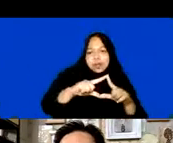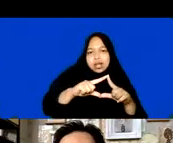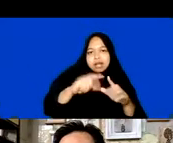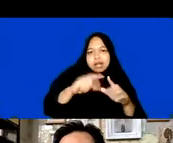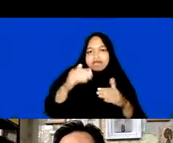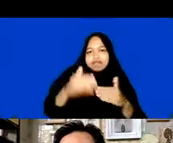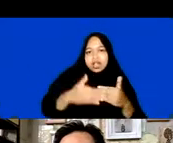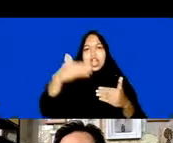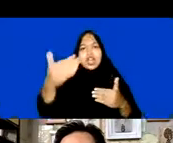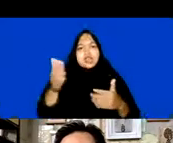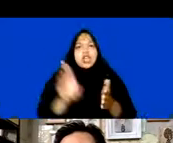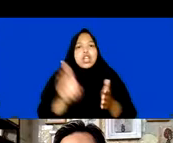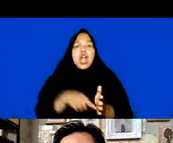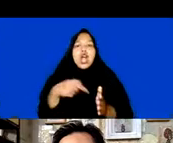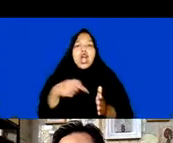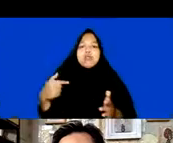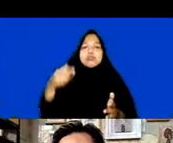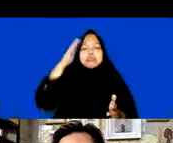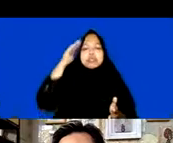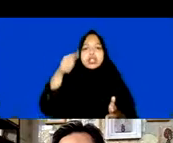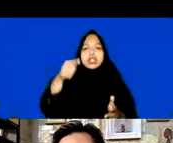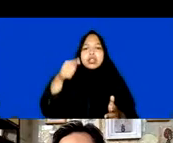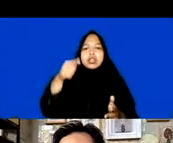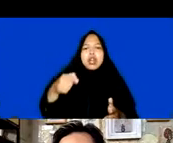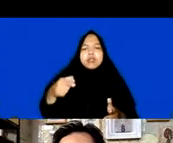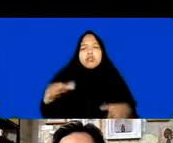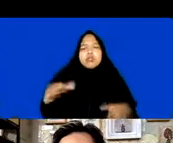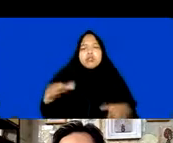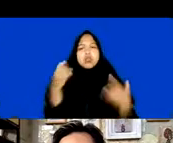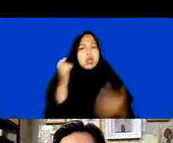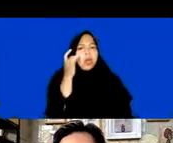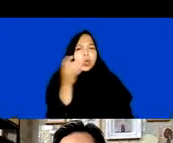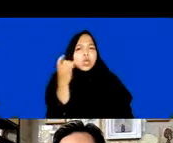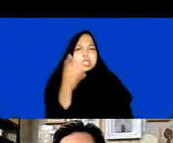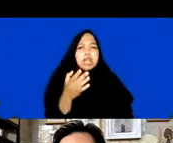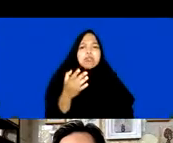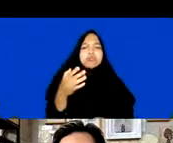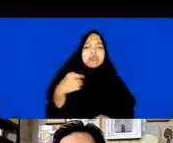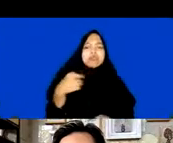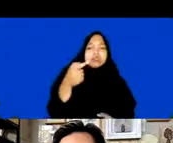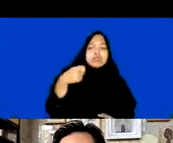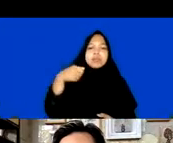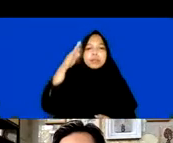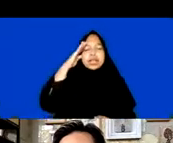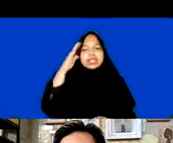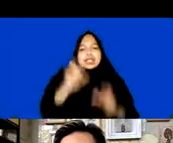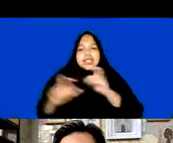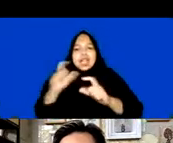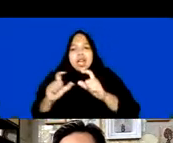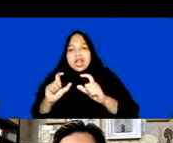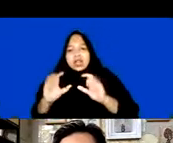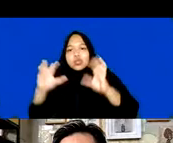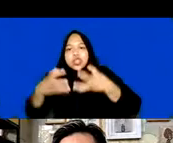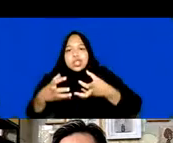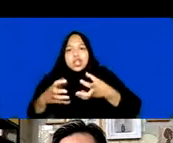dari awal merasa jenuh keinginan mengeksplorasi ruang lain untuk berkarya kayak gitu. Tadi juga sudah disebut Mas Kirei terkait kalau